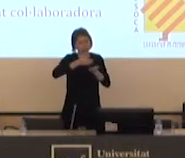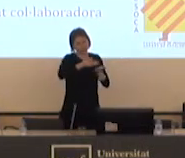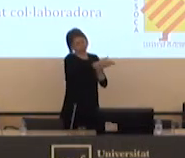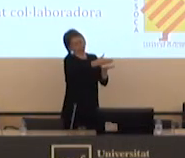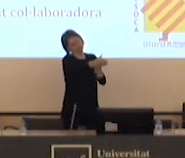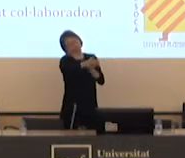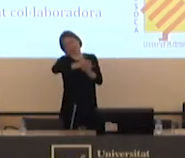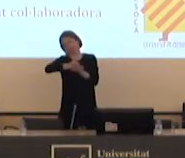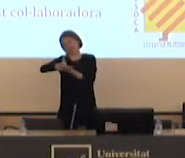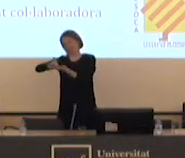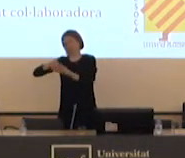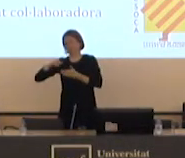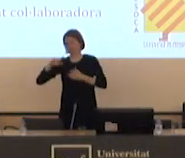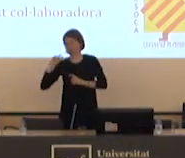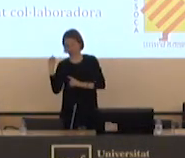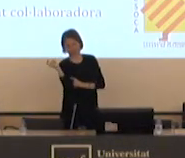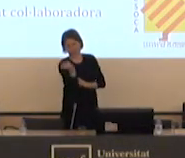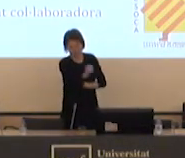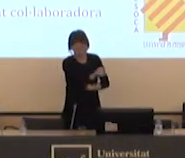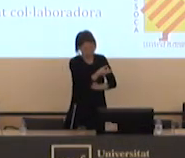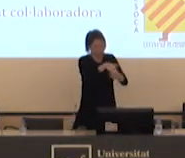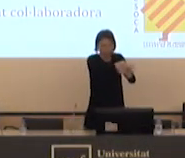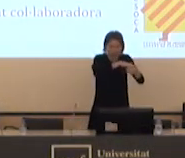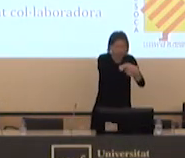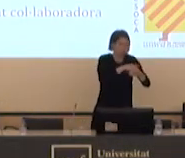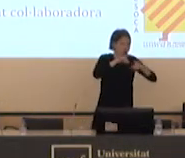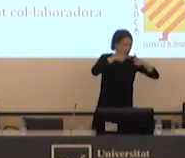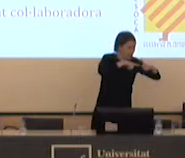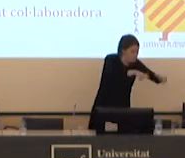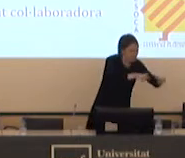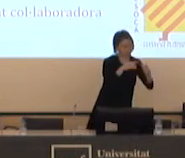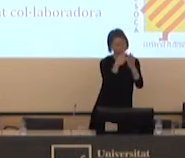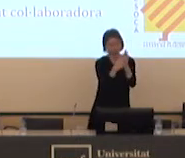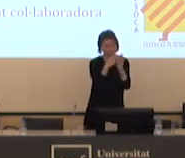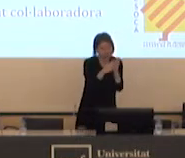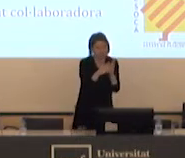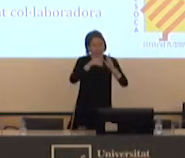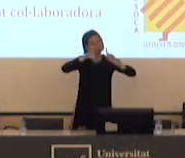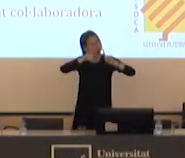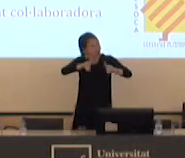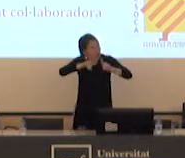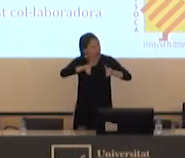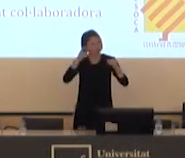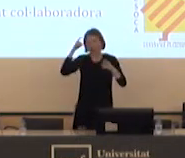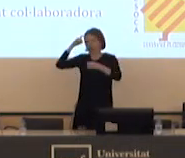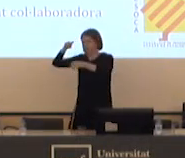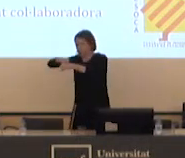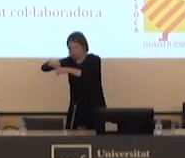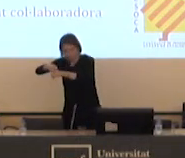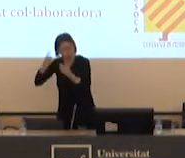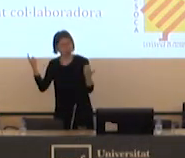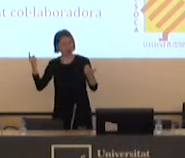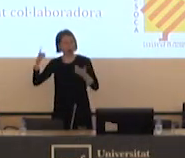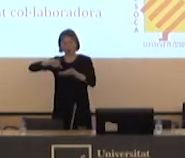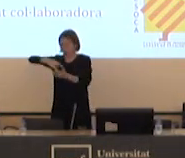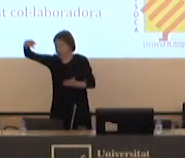I les assignatures van ser molt diverses, amb continguts d'àmbit lingüístic,